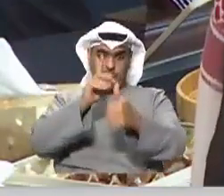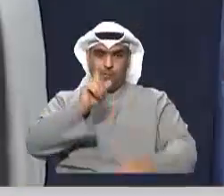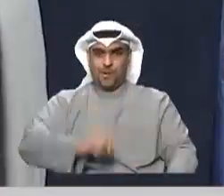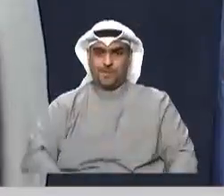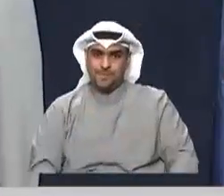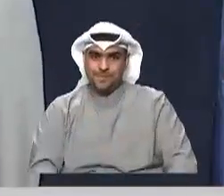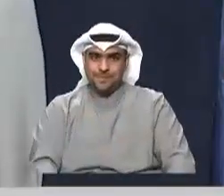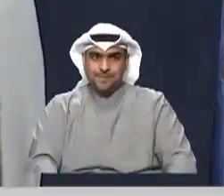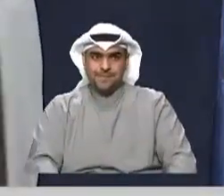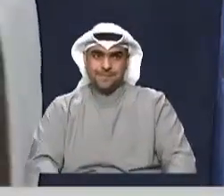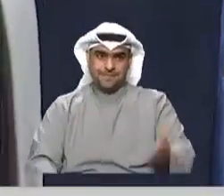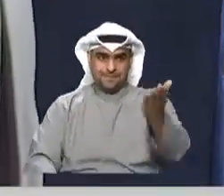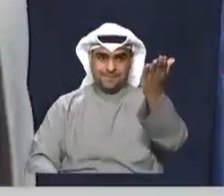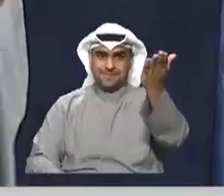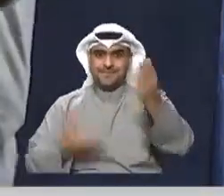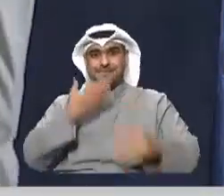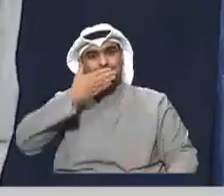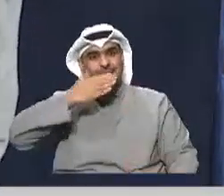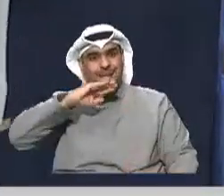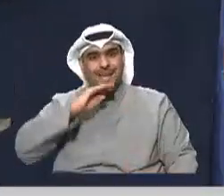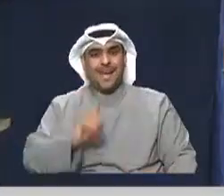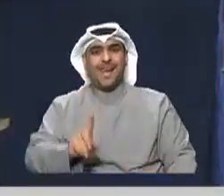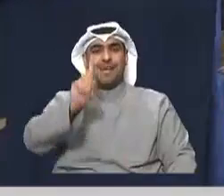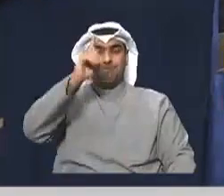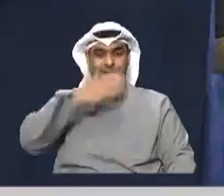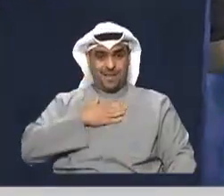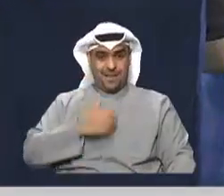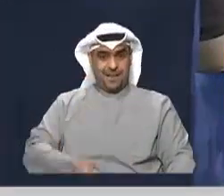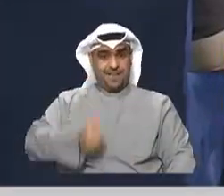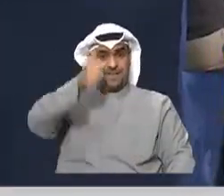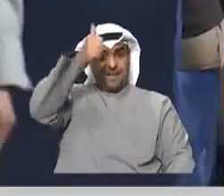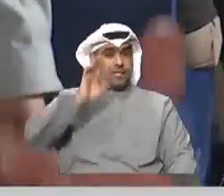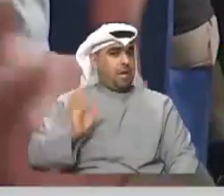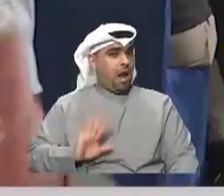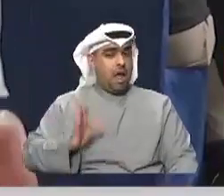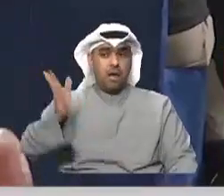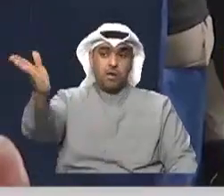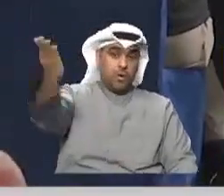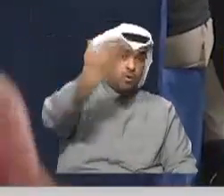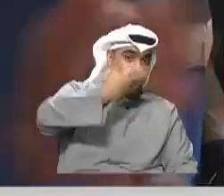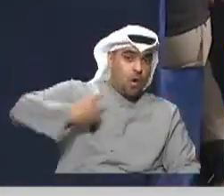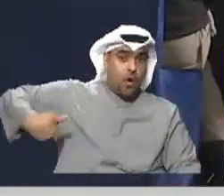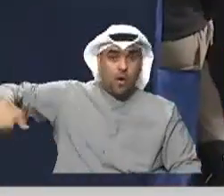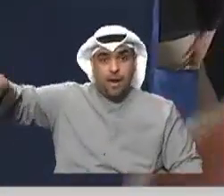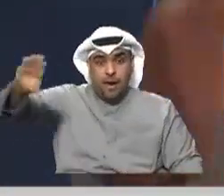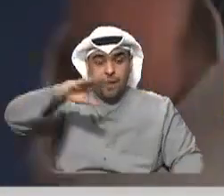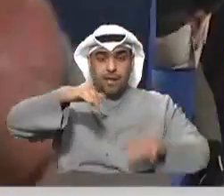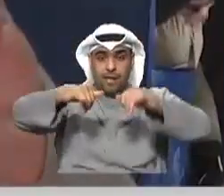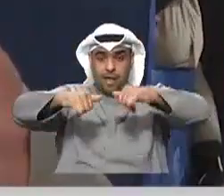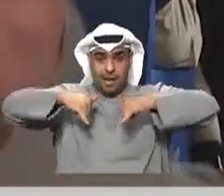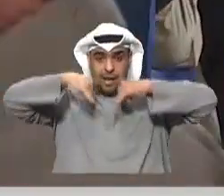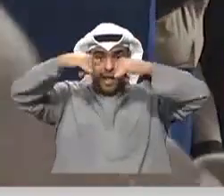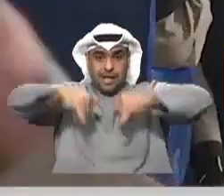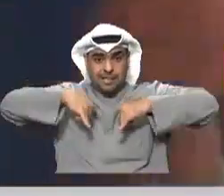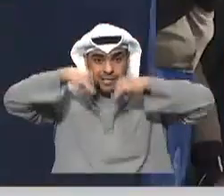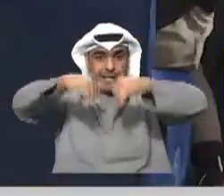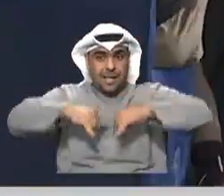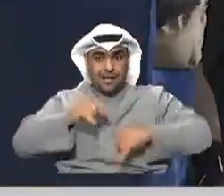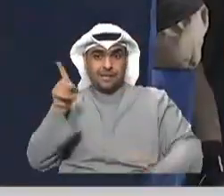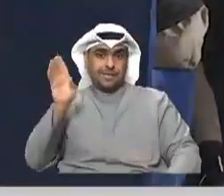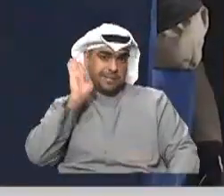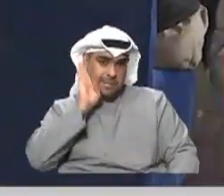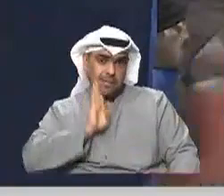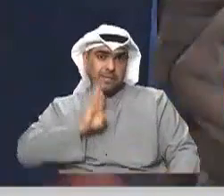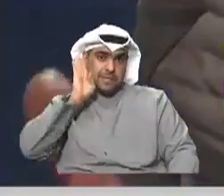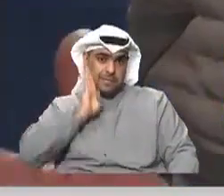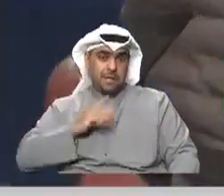العافية. اليوم الحمد لله الفوز مو لي، الفوز للمربين اخواني، لان فوزنا يعتبر فوزهم وفوزهم يعتبر